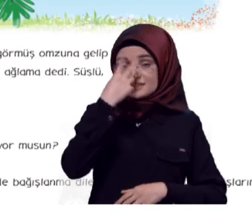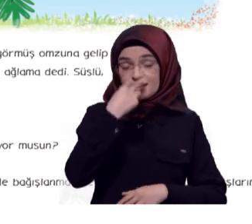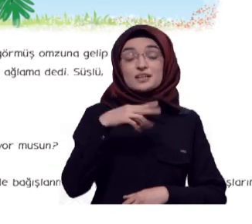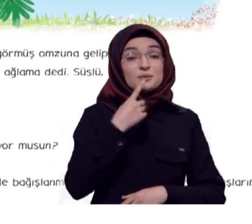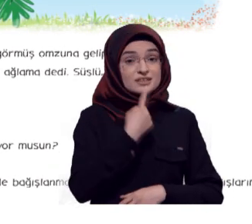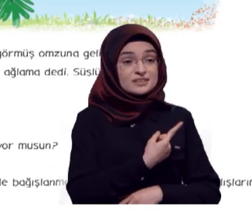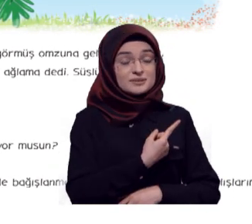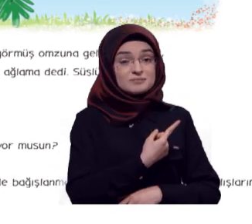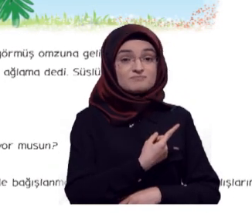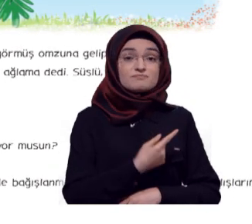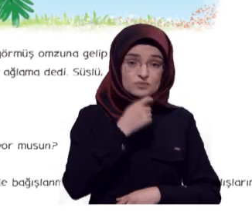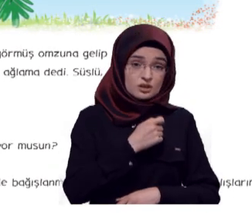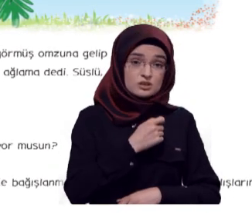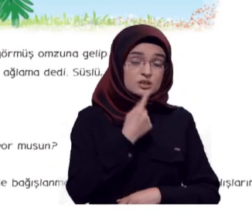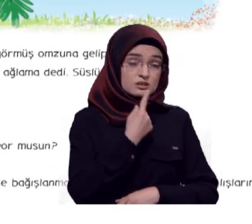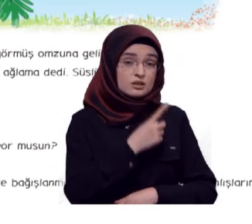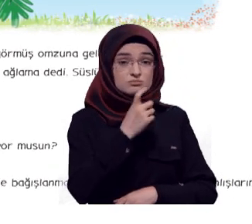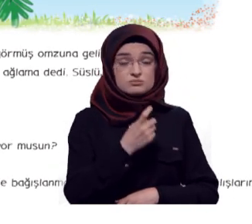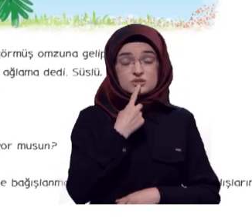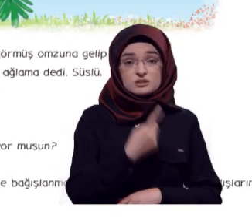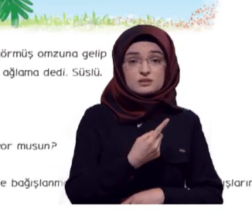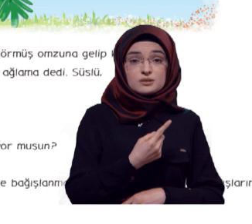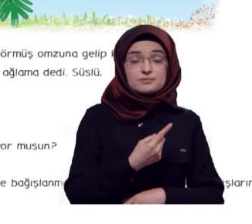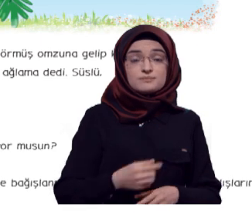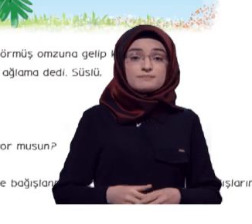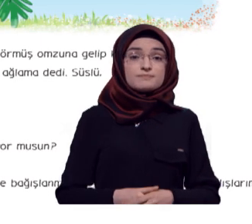dedi. "Gerçekten mi?" deyip iç çekti.